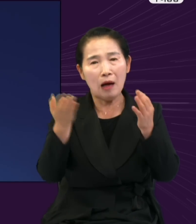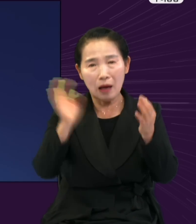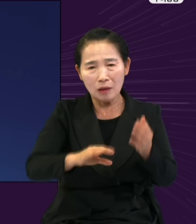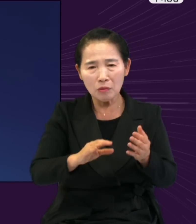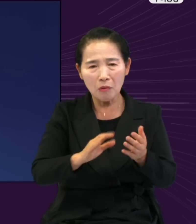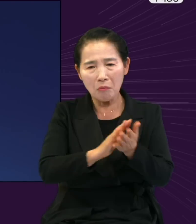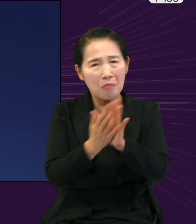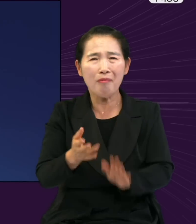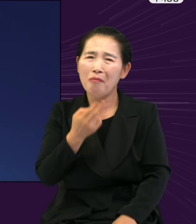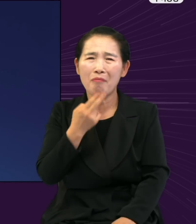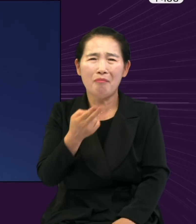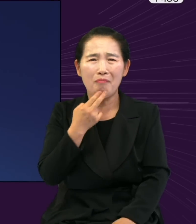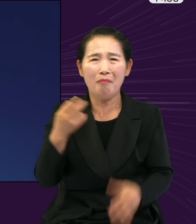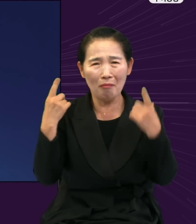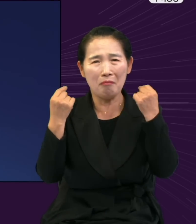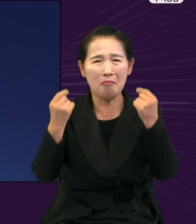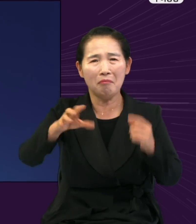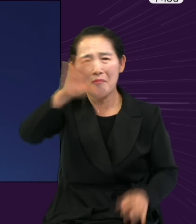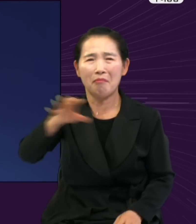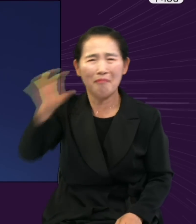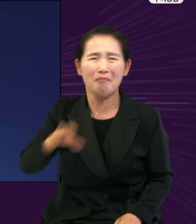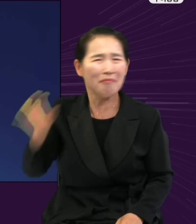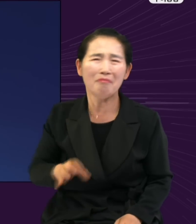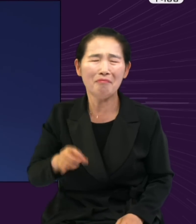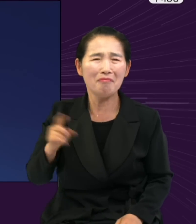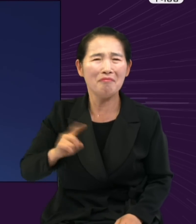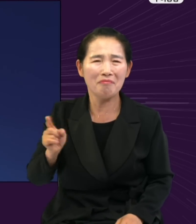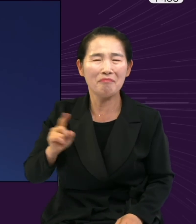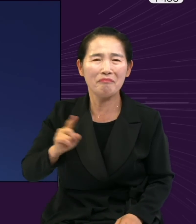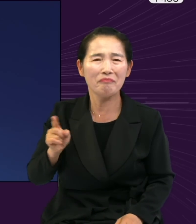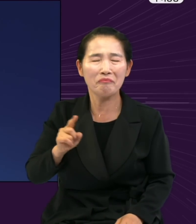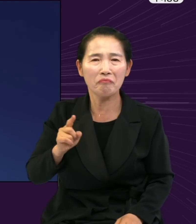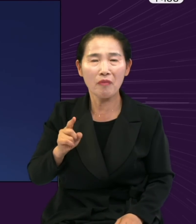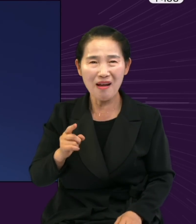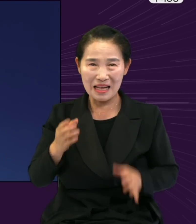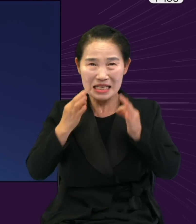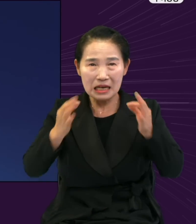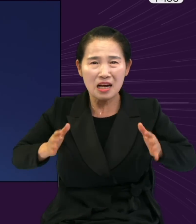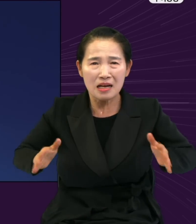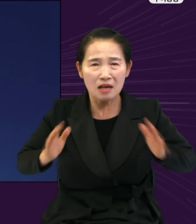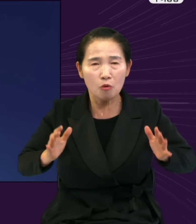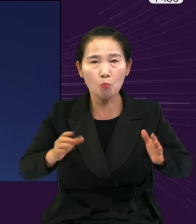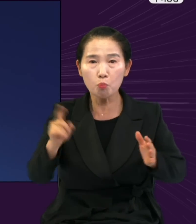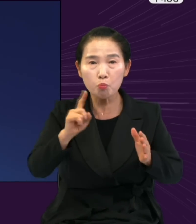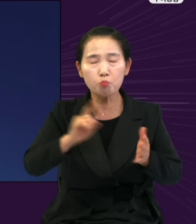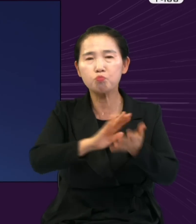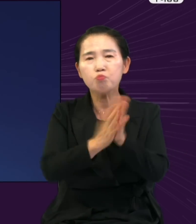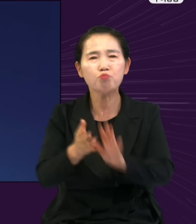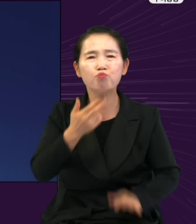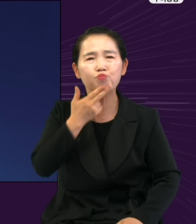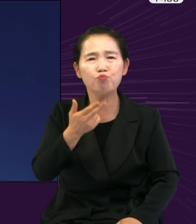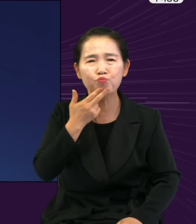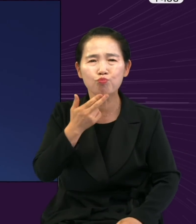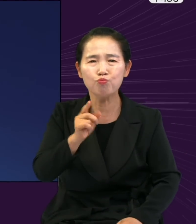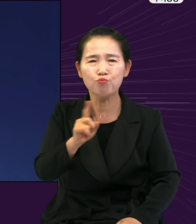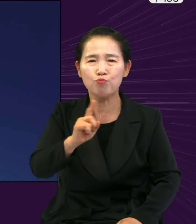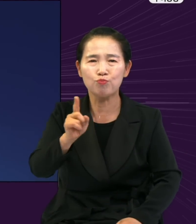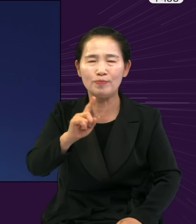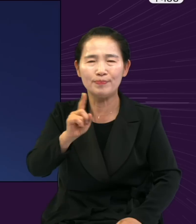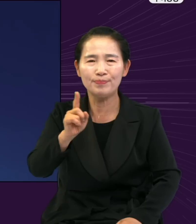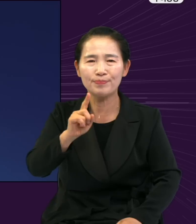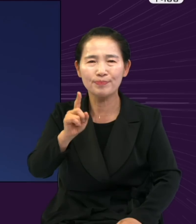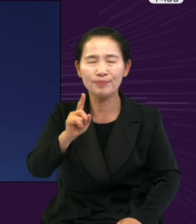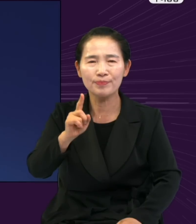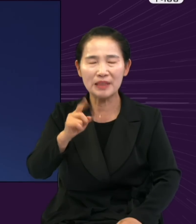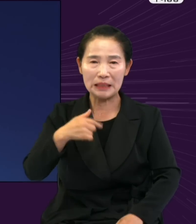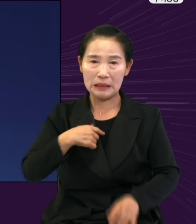막혔고 애를 쓰며 달려갈 의미가 저에게는 없었습니다. 저는 3년 동안 주일이면